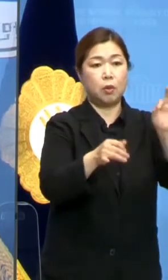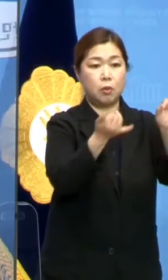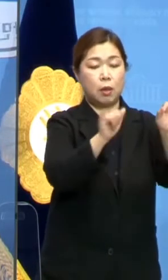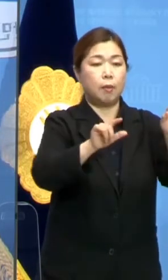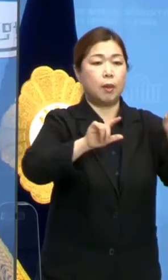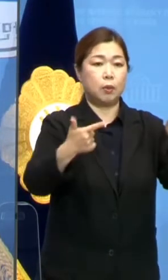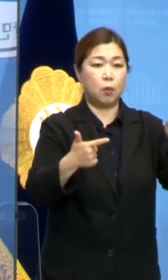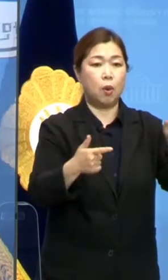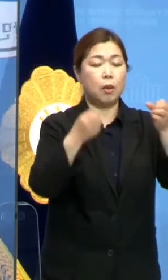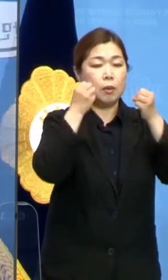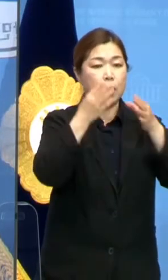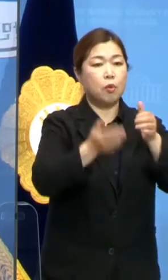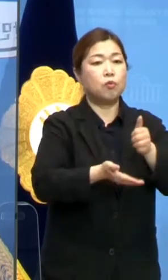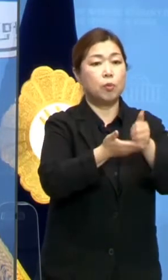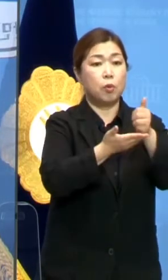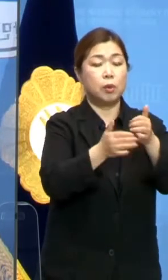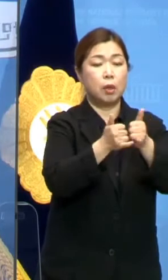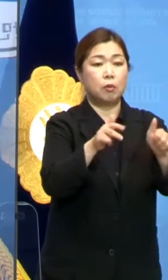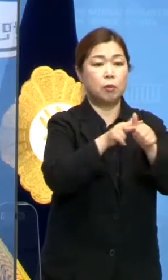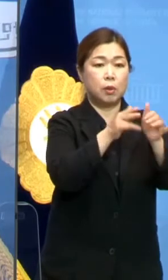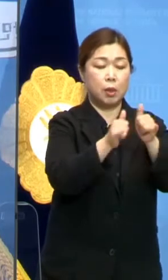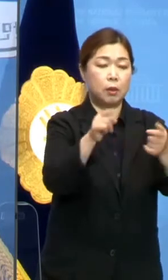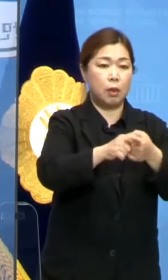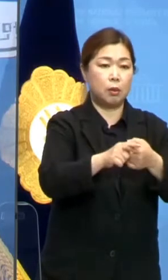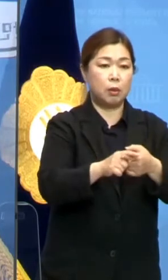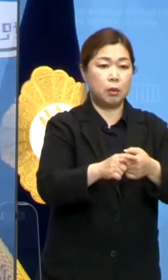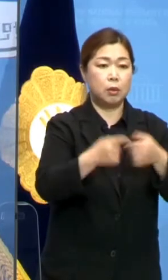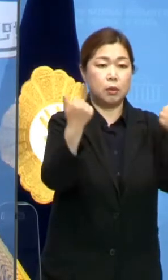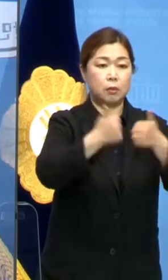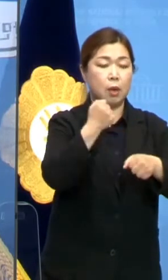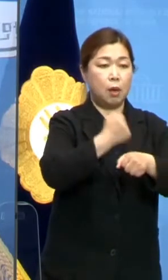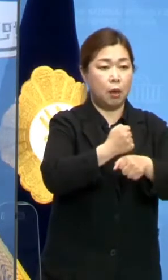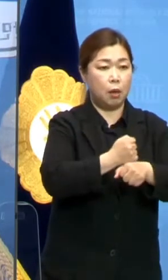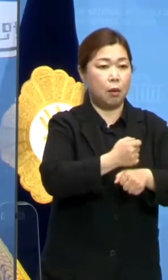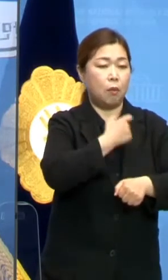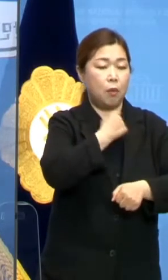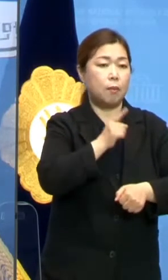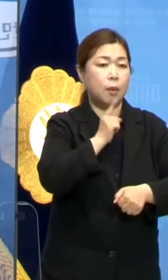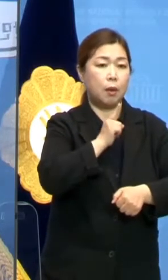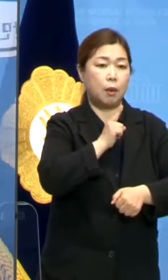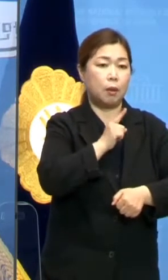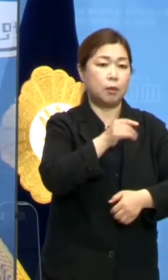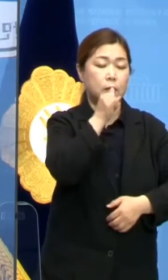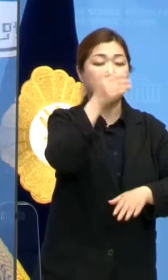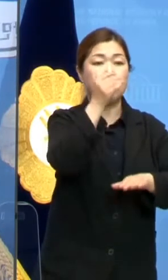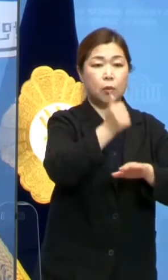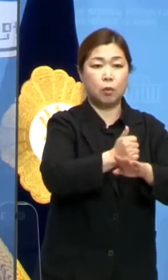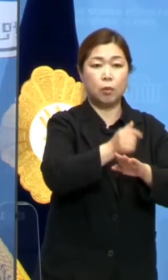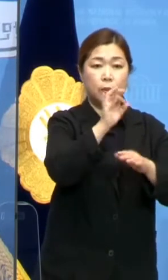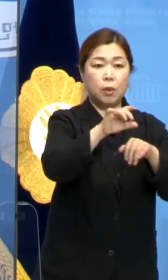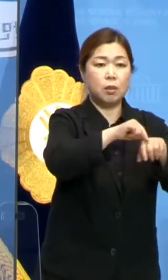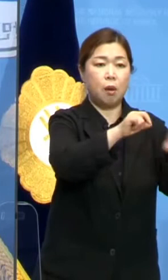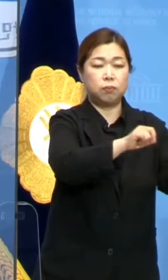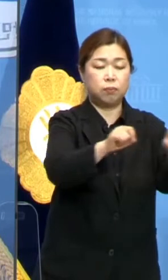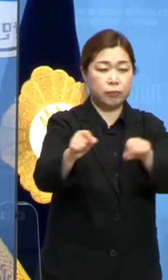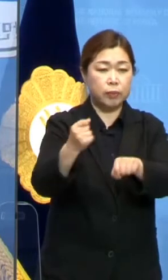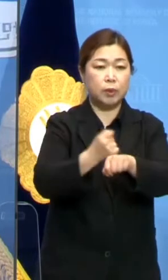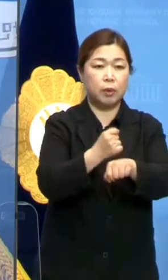아니라 새로운 후보에 대해 심사 실시를 주장했다고도 합니다. 결국 시간을